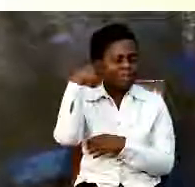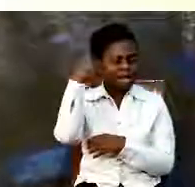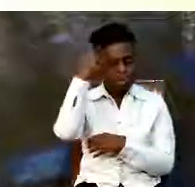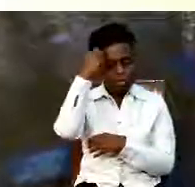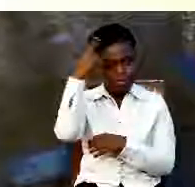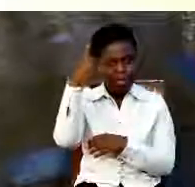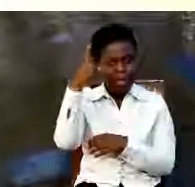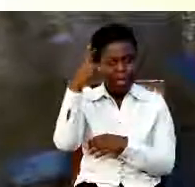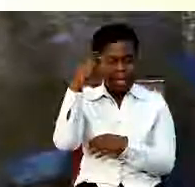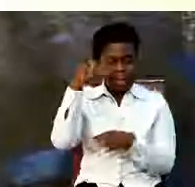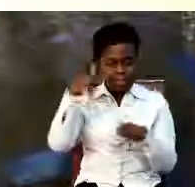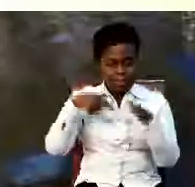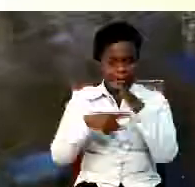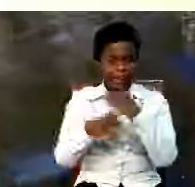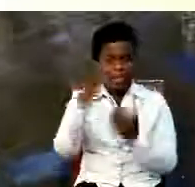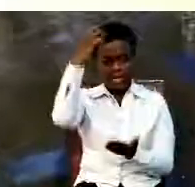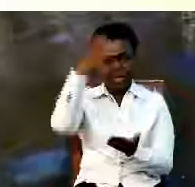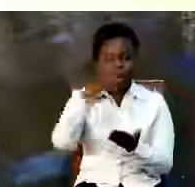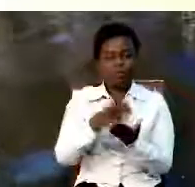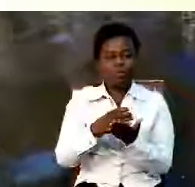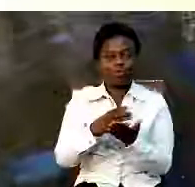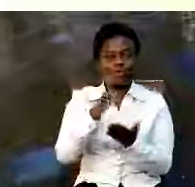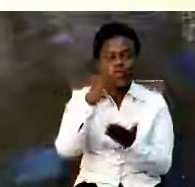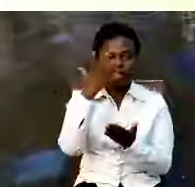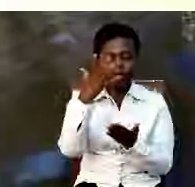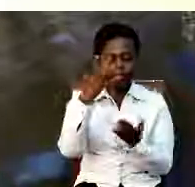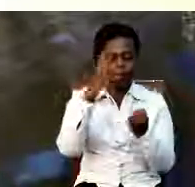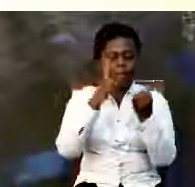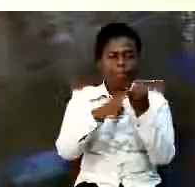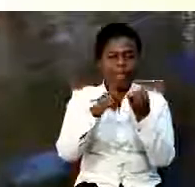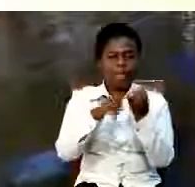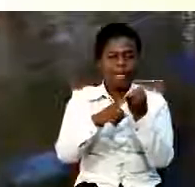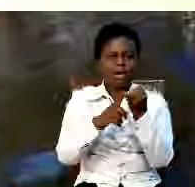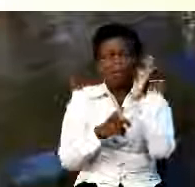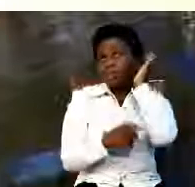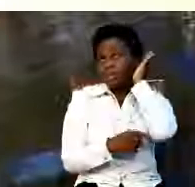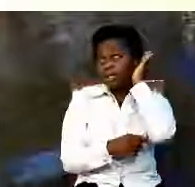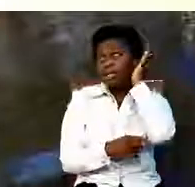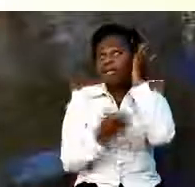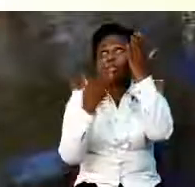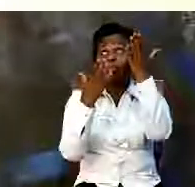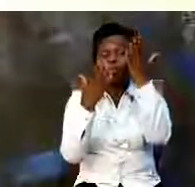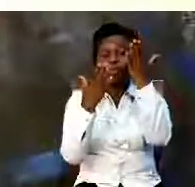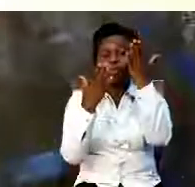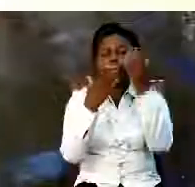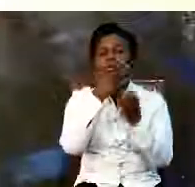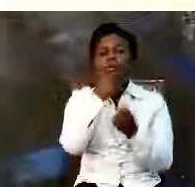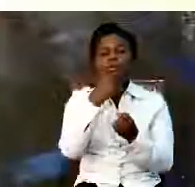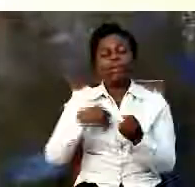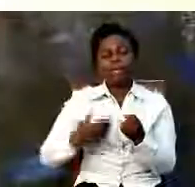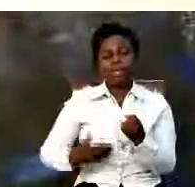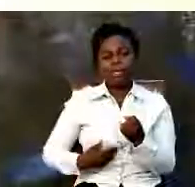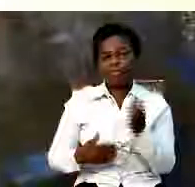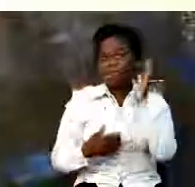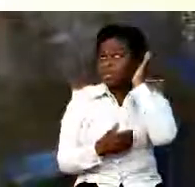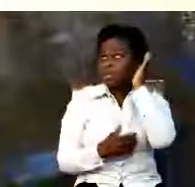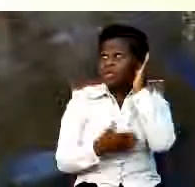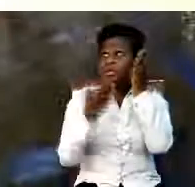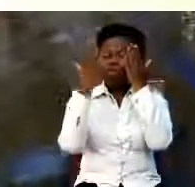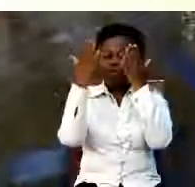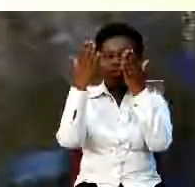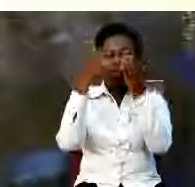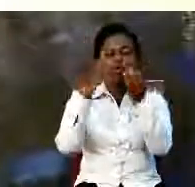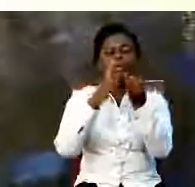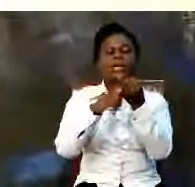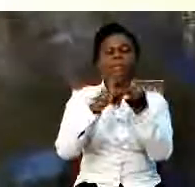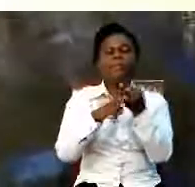hizi tano. Moja, msikilize Mungu. Mwanamume na mwanamke msikilize Mungu. Namba mbili,